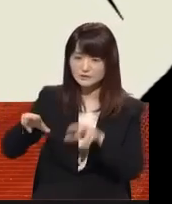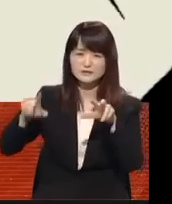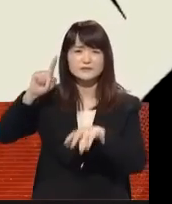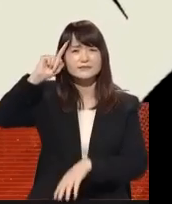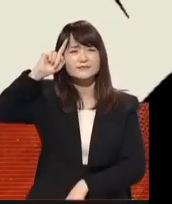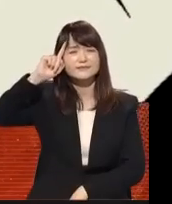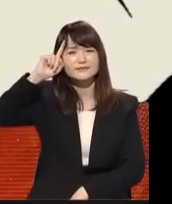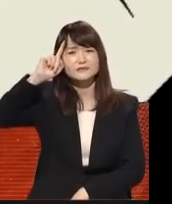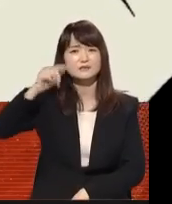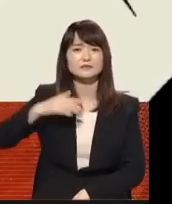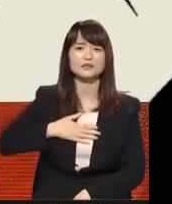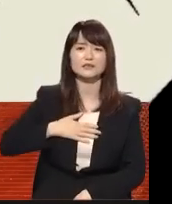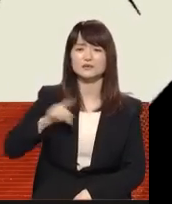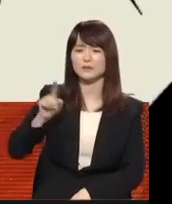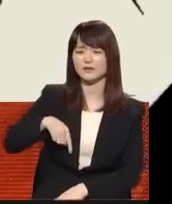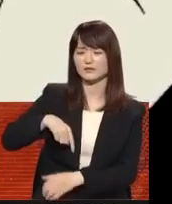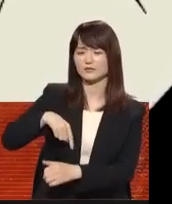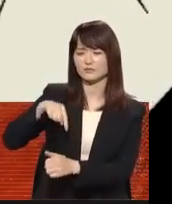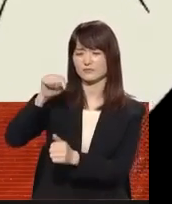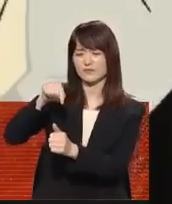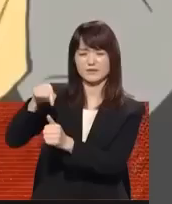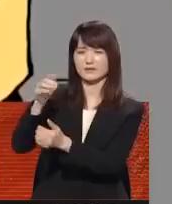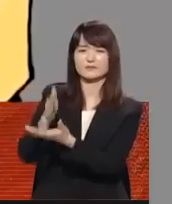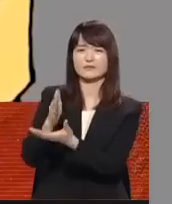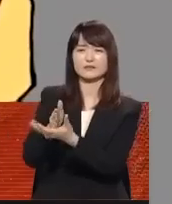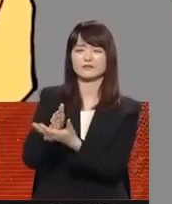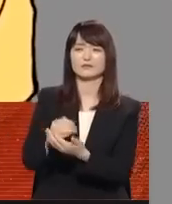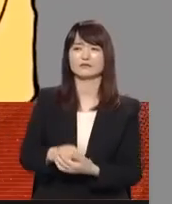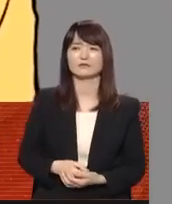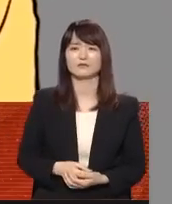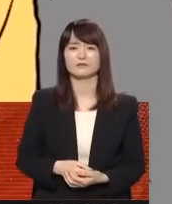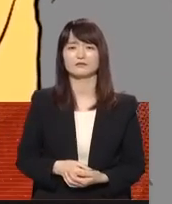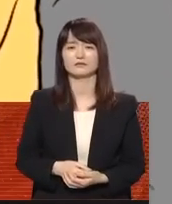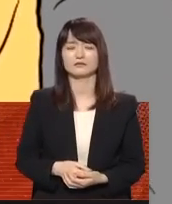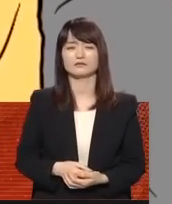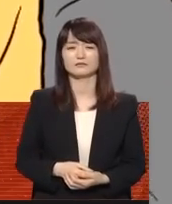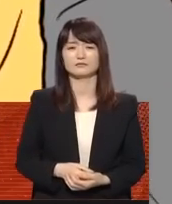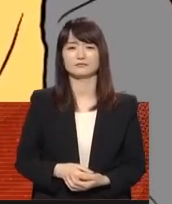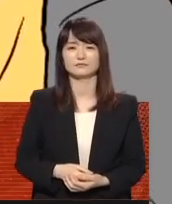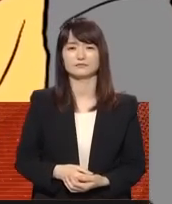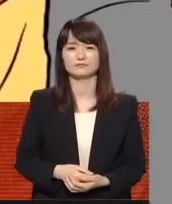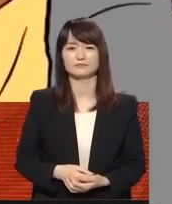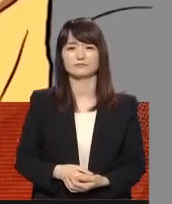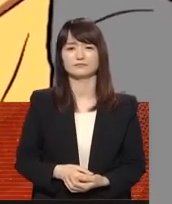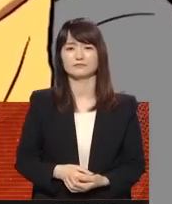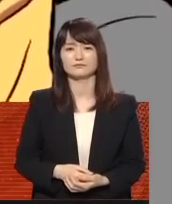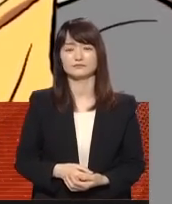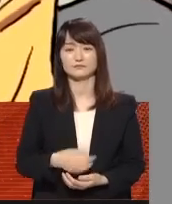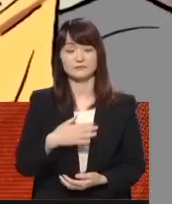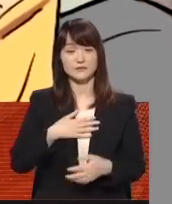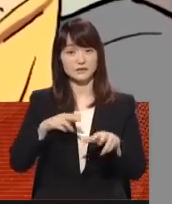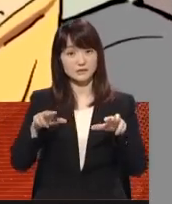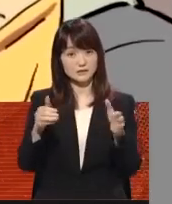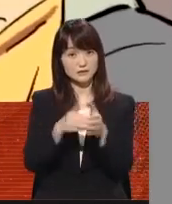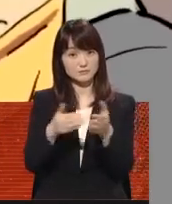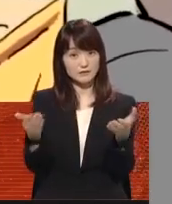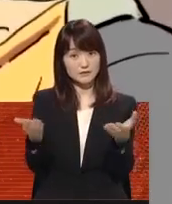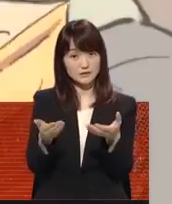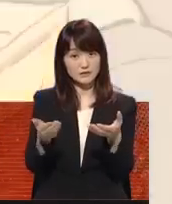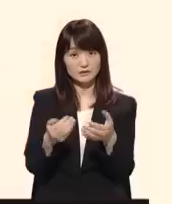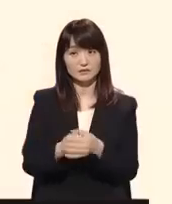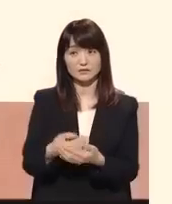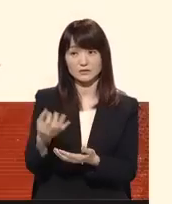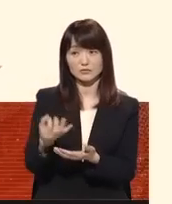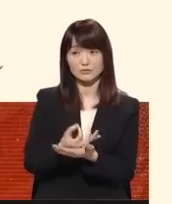스트레스 받아 가지고 나한테 이래라 하지 마라 이렇게 빈차를 준 거예요 그리고 또 하나 그랬습니다 내가 지금까지 이래서